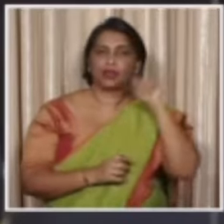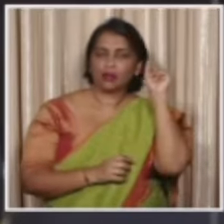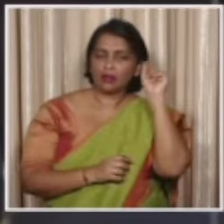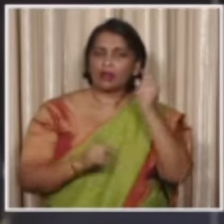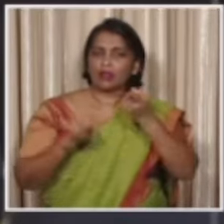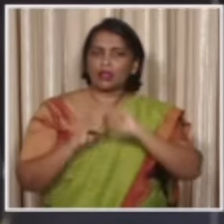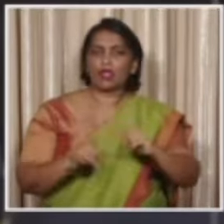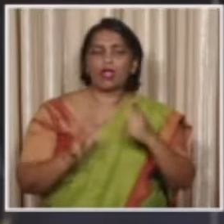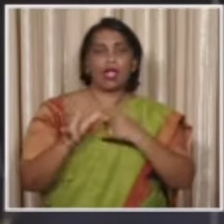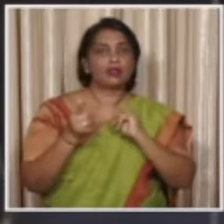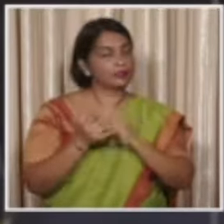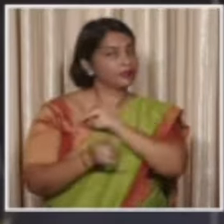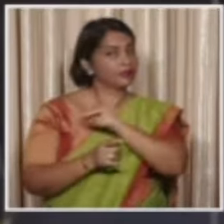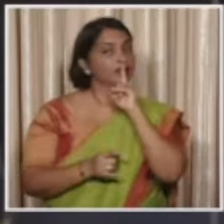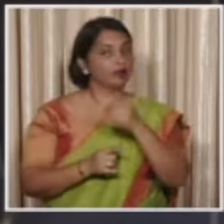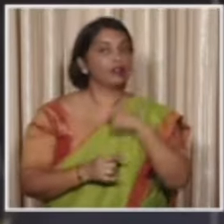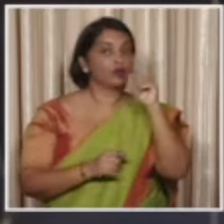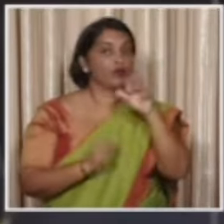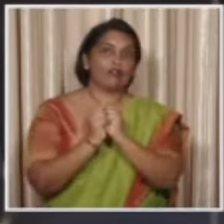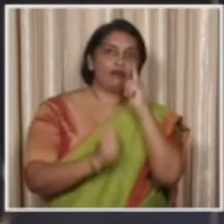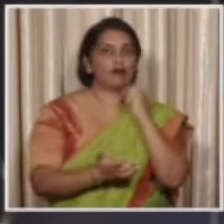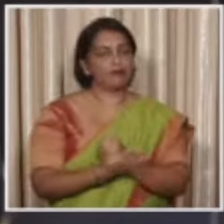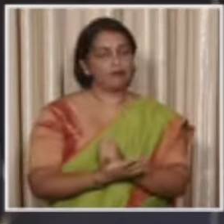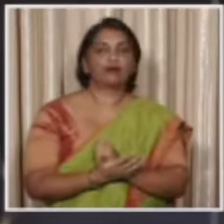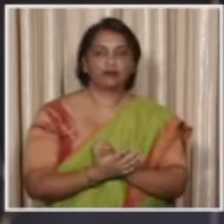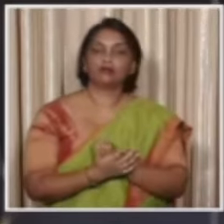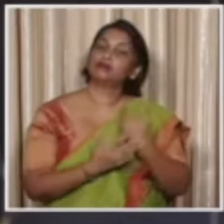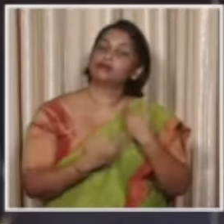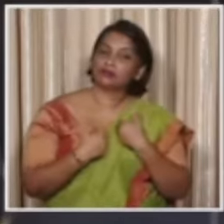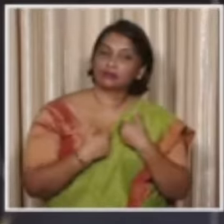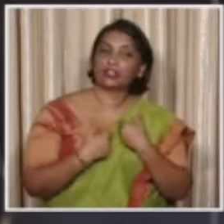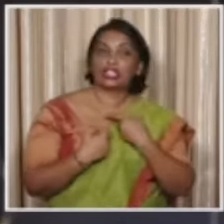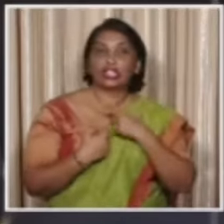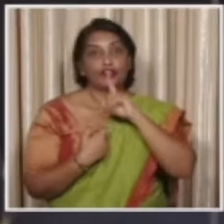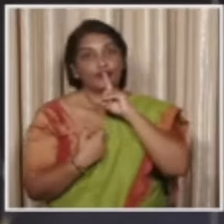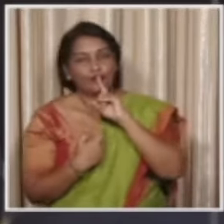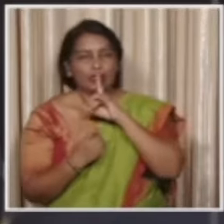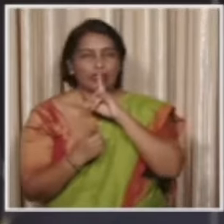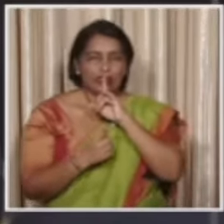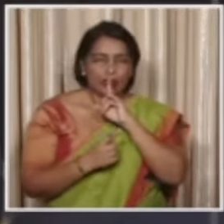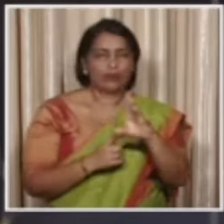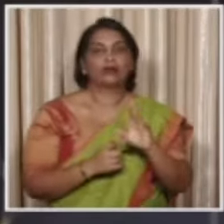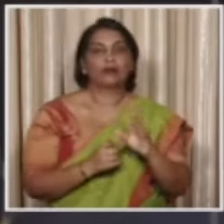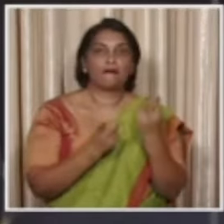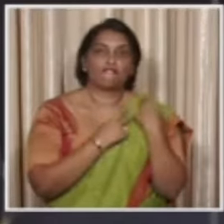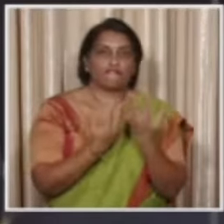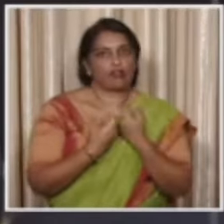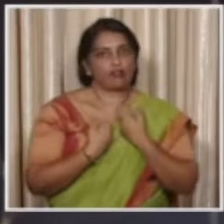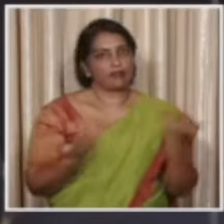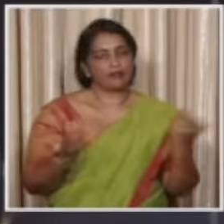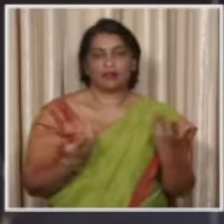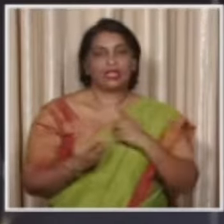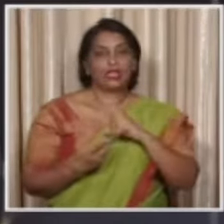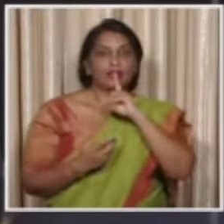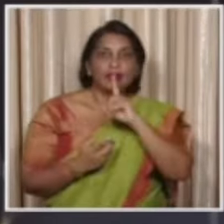ඉර්වසේ සබ්‍රීදන් කියනවා මම කිවලු වැඩේ අමාරුයි හැබැයි මන් නොකියා කිව්වලු බාරගණ්ඩ බැහැ කියලා.